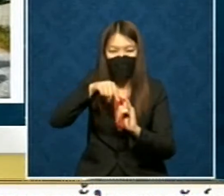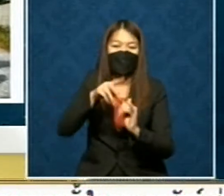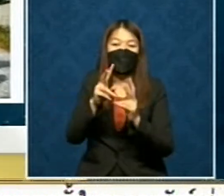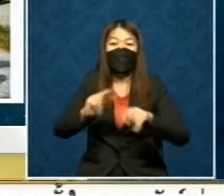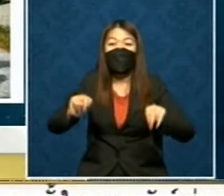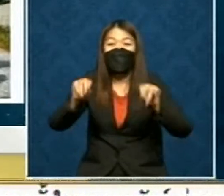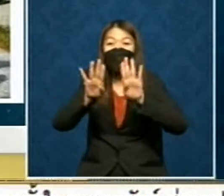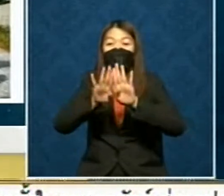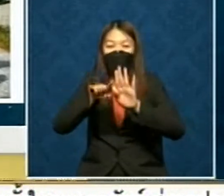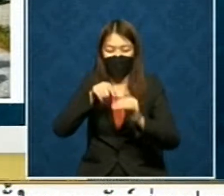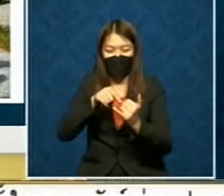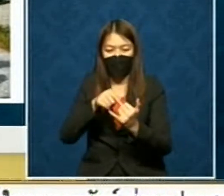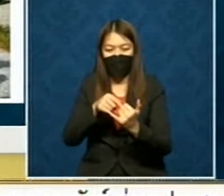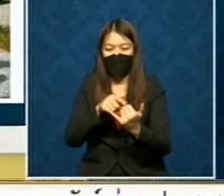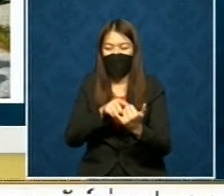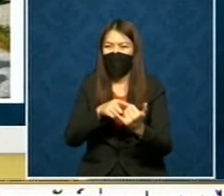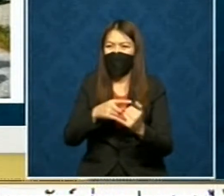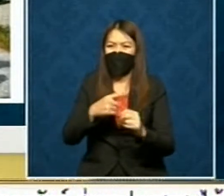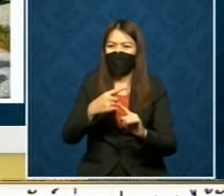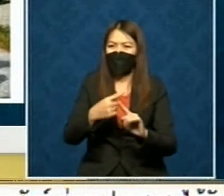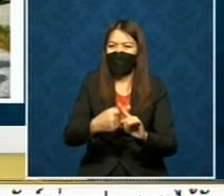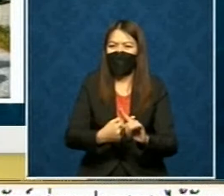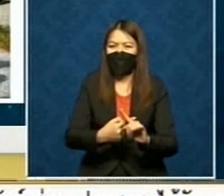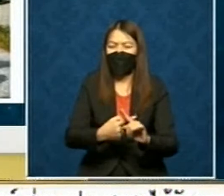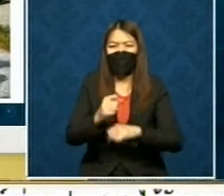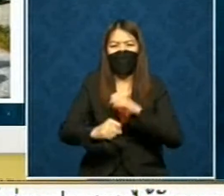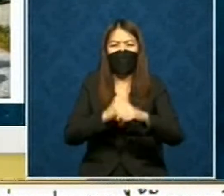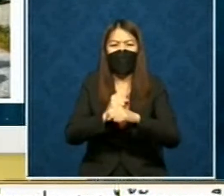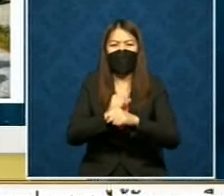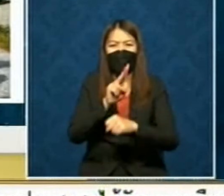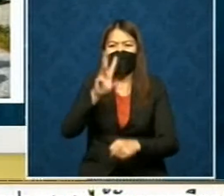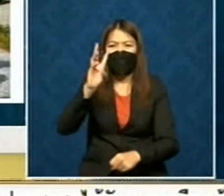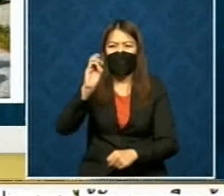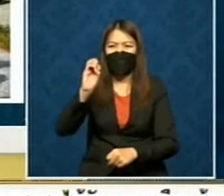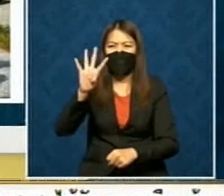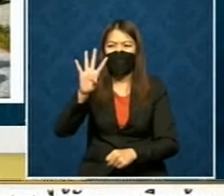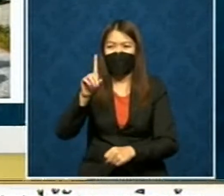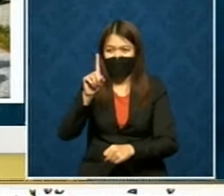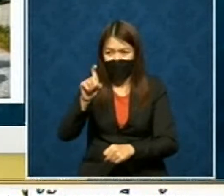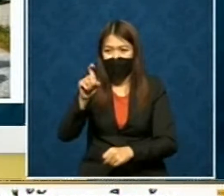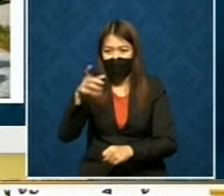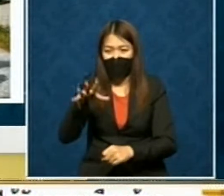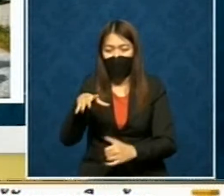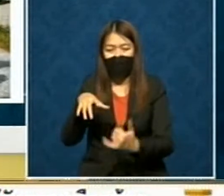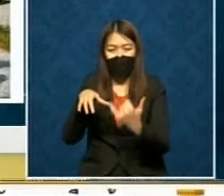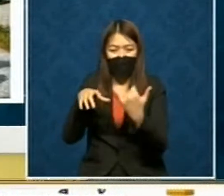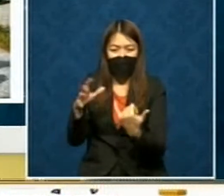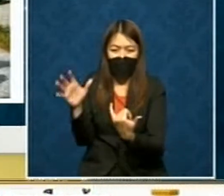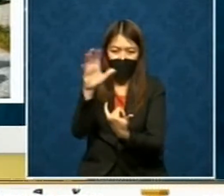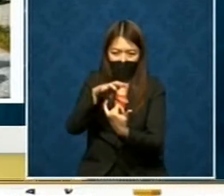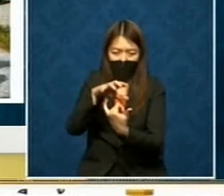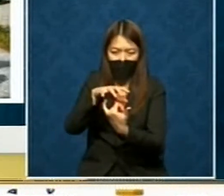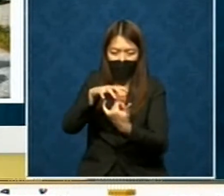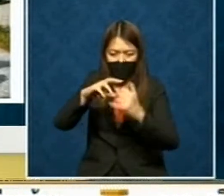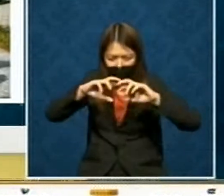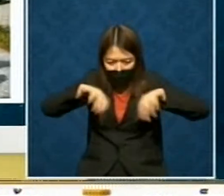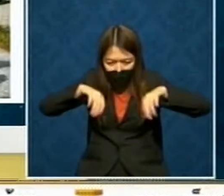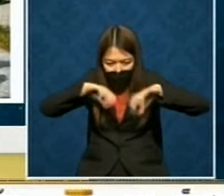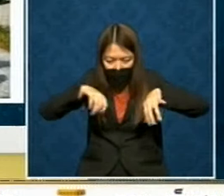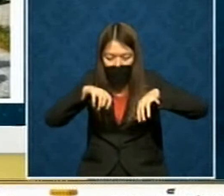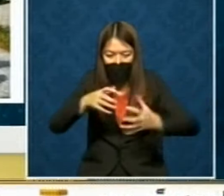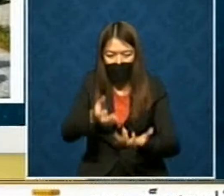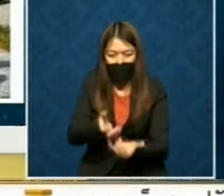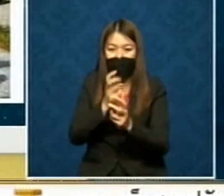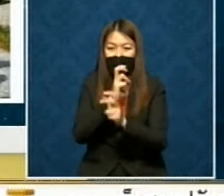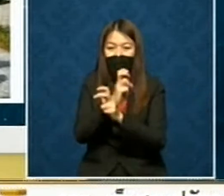ขุดสากหมูที่ตายตั้แต่กลางปี 64ฝังหุดใ้ดิน เอากระดูกไปตวดเจอ POSITIVE ครัท่